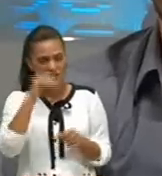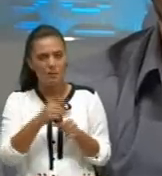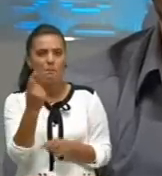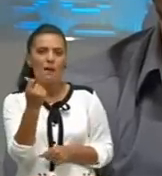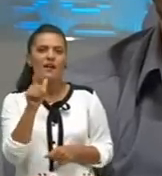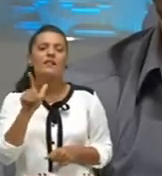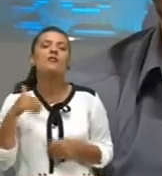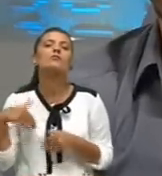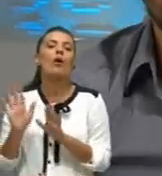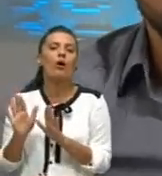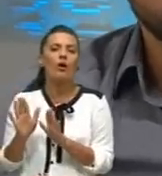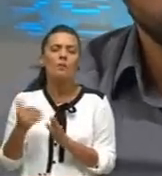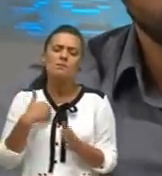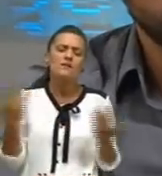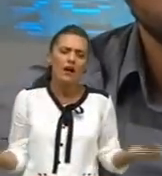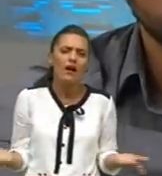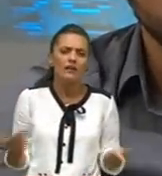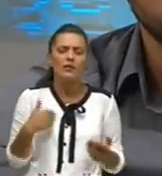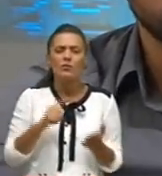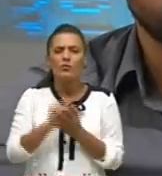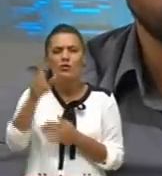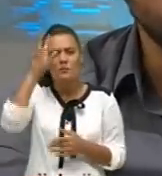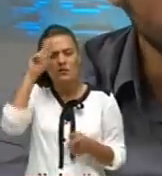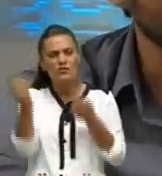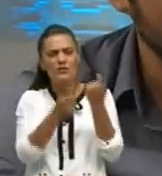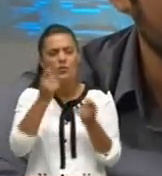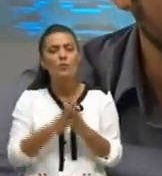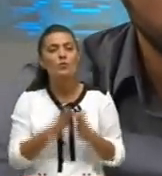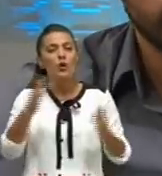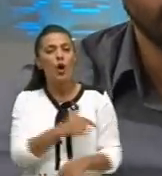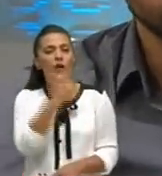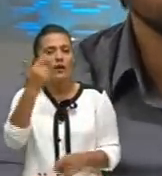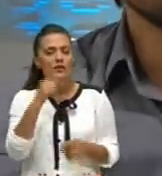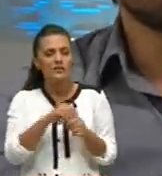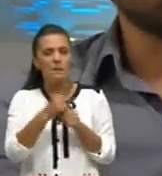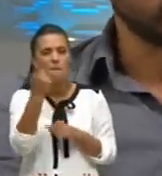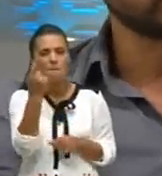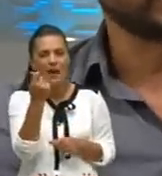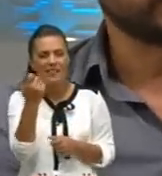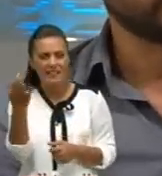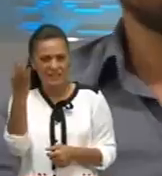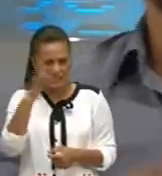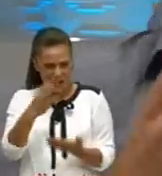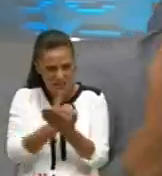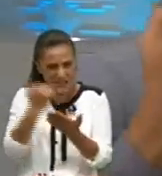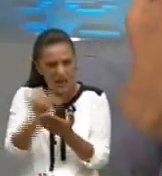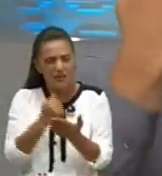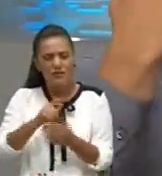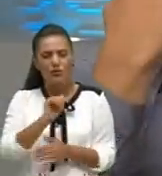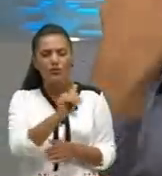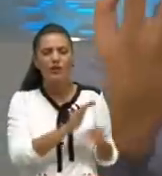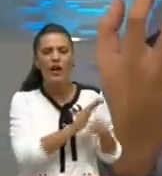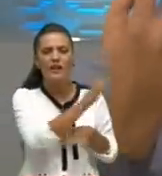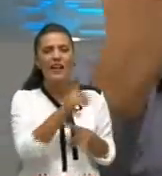paraya ihtiyacı yok. Biz artık bütün psikoloji çalışmalarında büyük oranda maddi kazançla gündelik